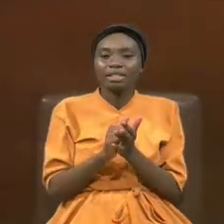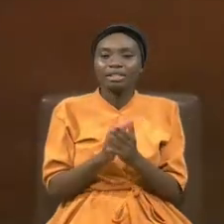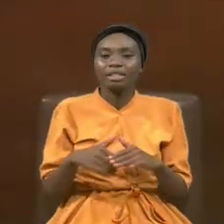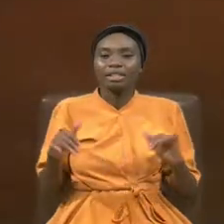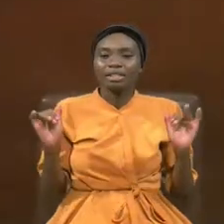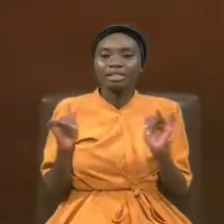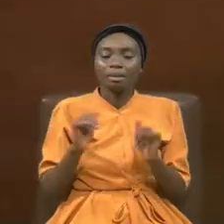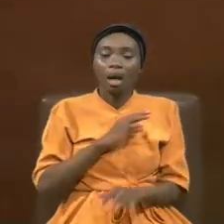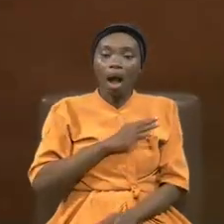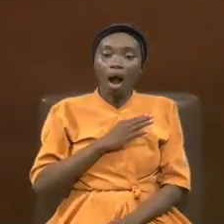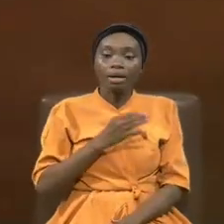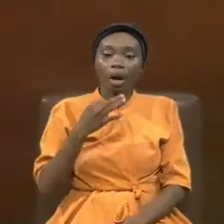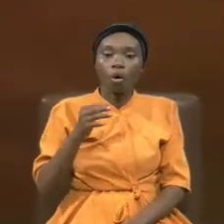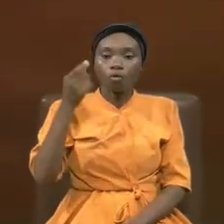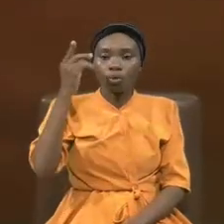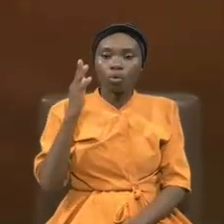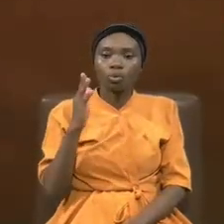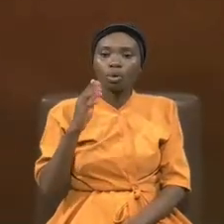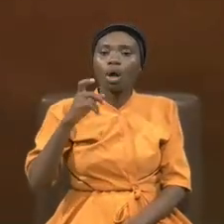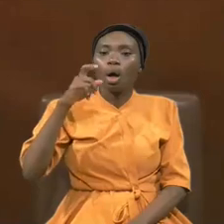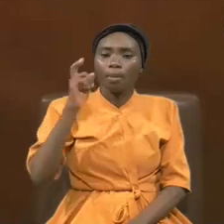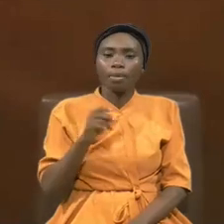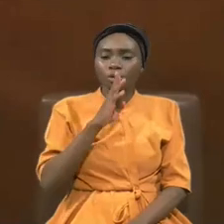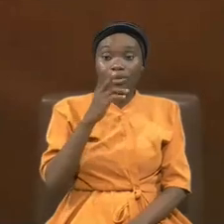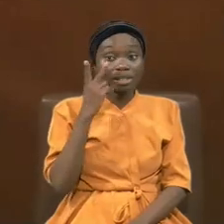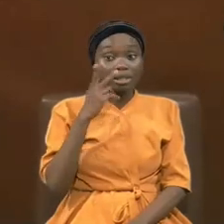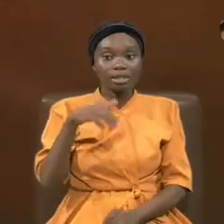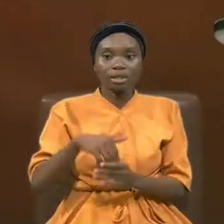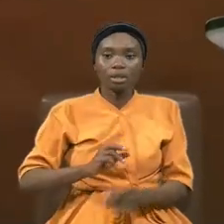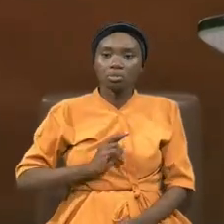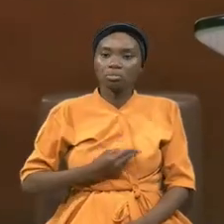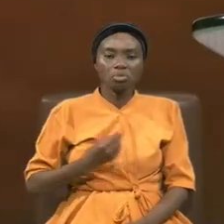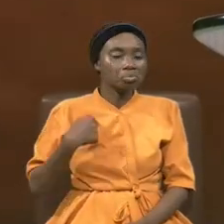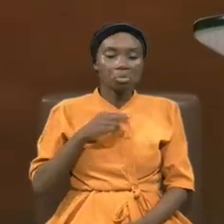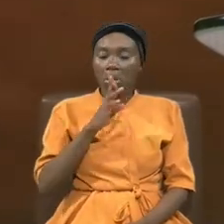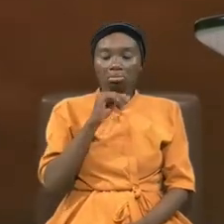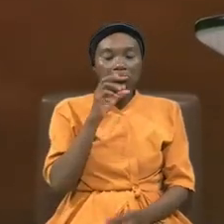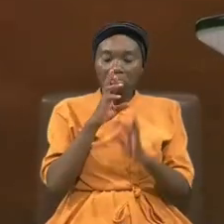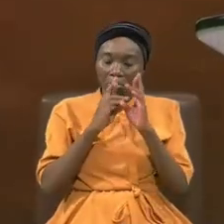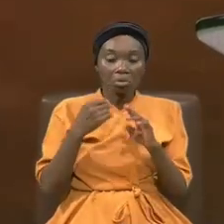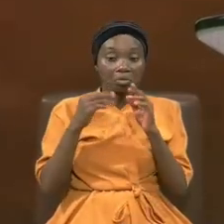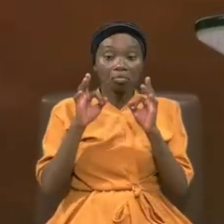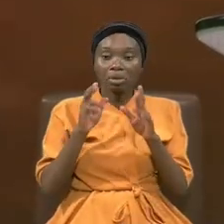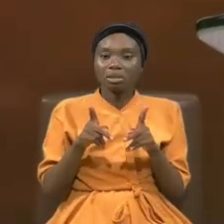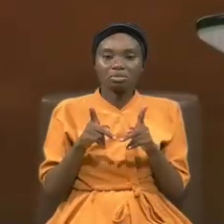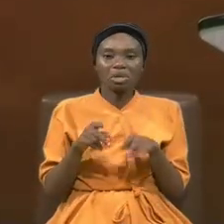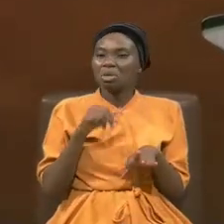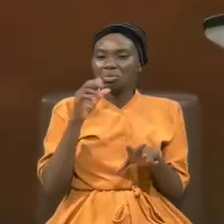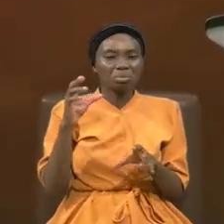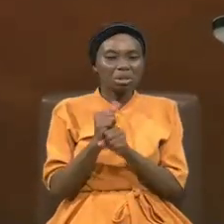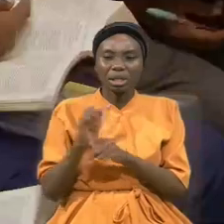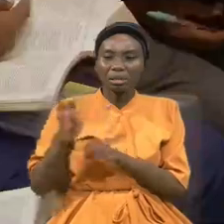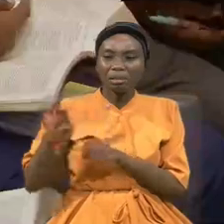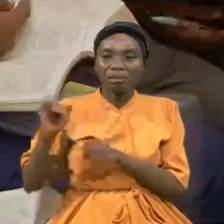et le même caractère de Dieu doit se voir en nous. Nous ne faisons pas exception de